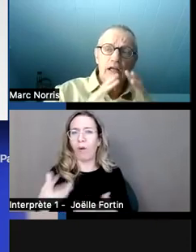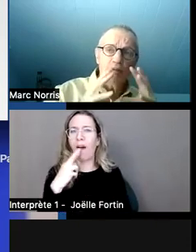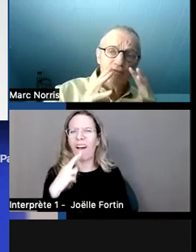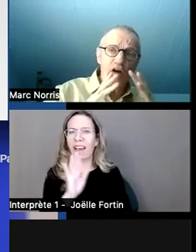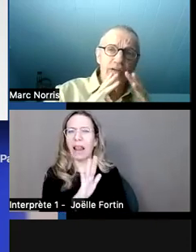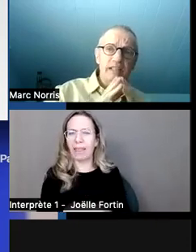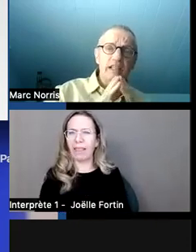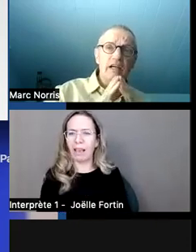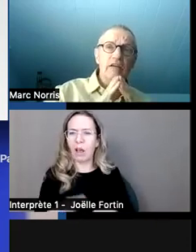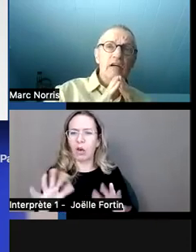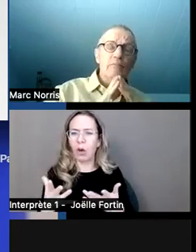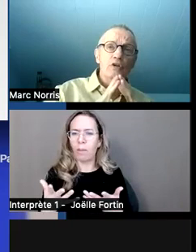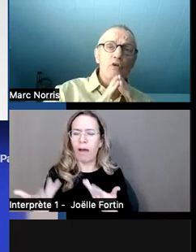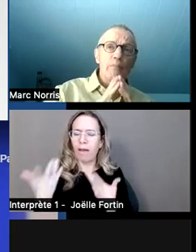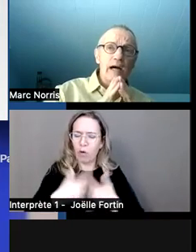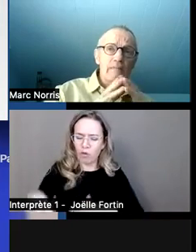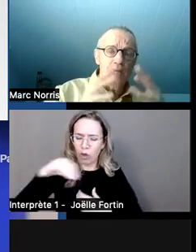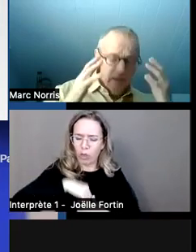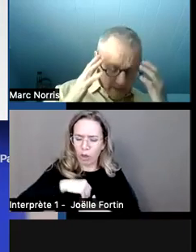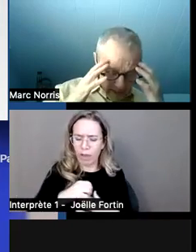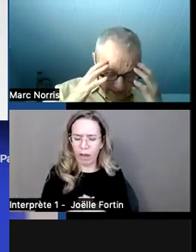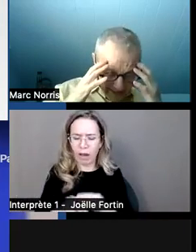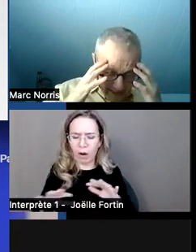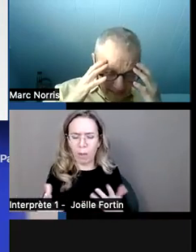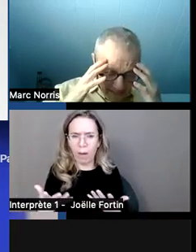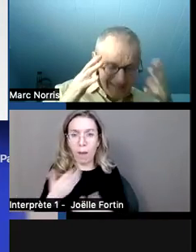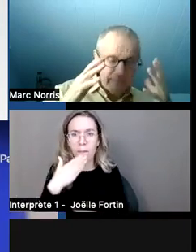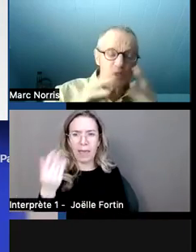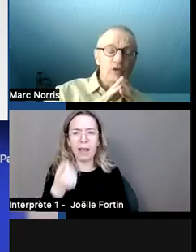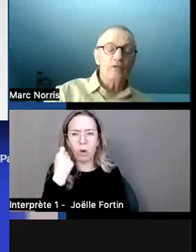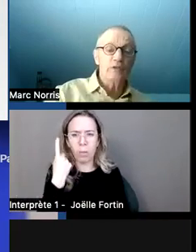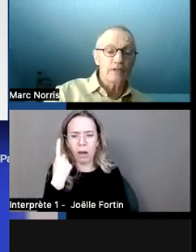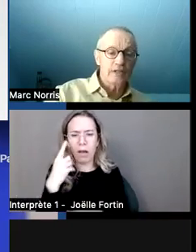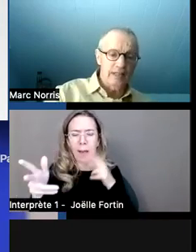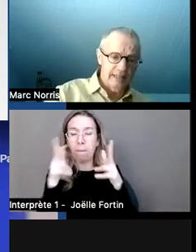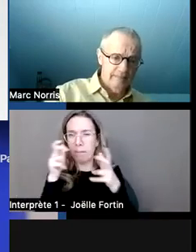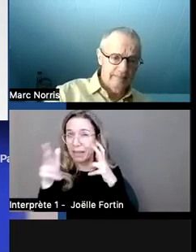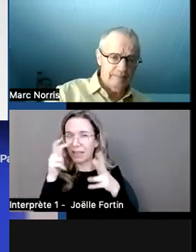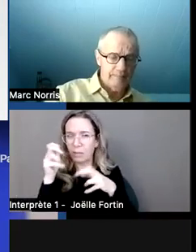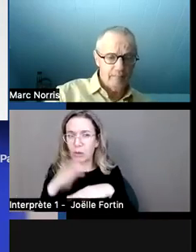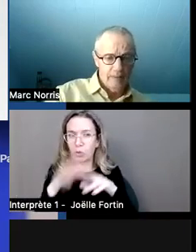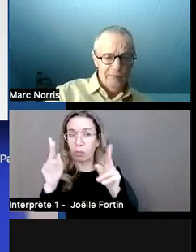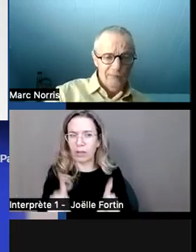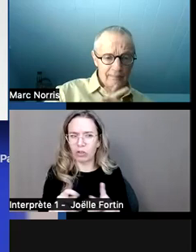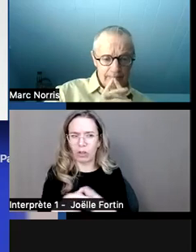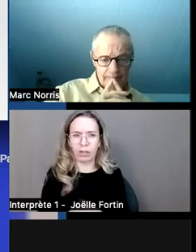comprendre le fort intérieur, mieux comprendre les perceptions d'une personne atteinte.